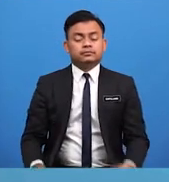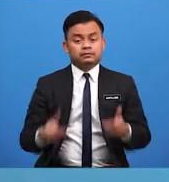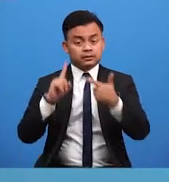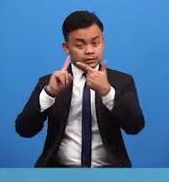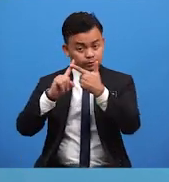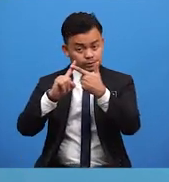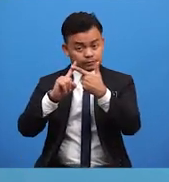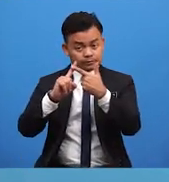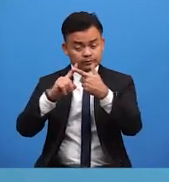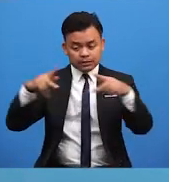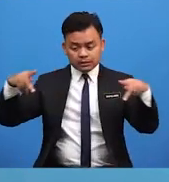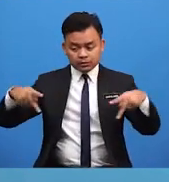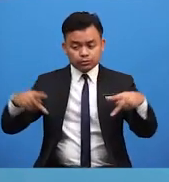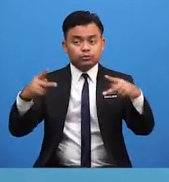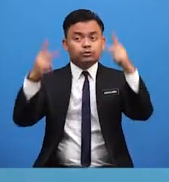cara mengukus.